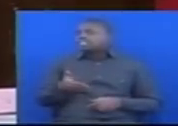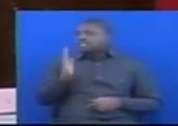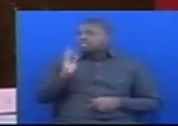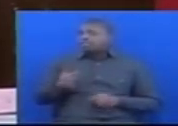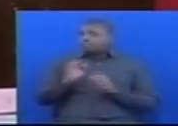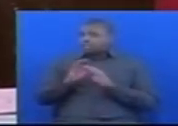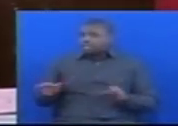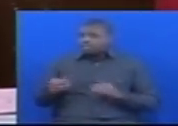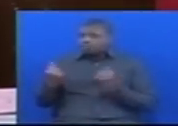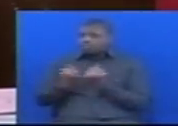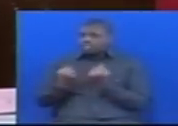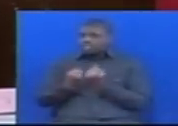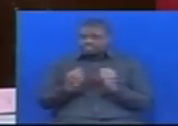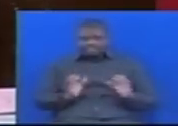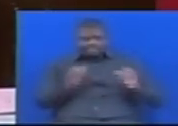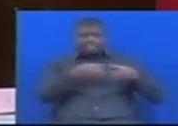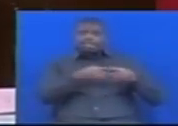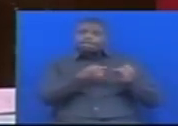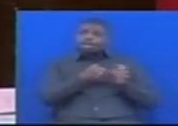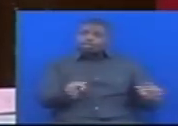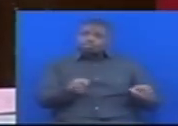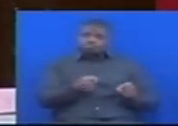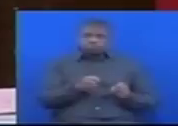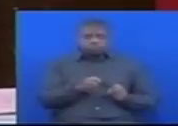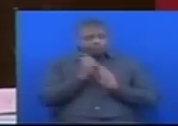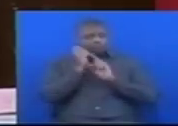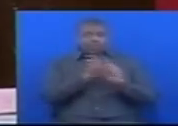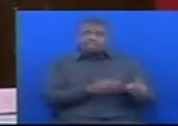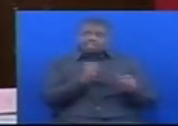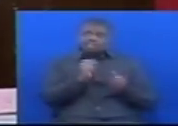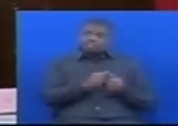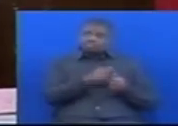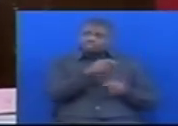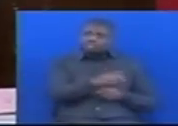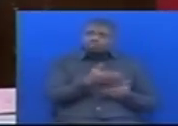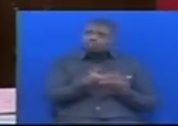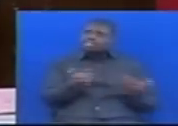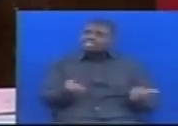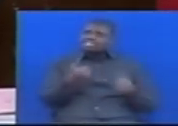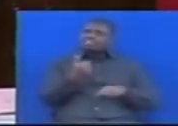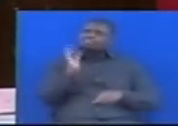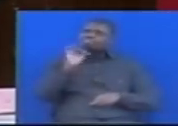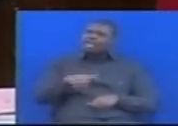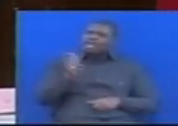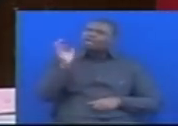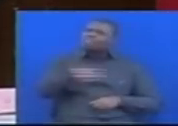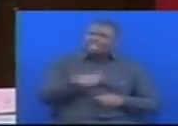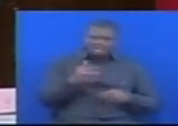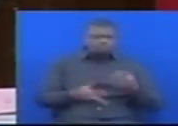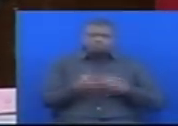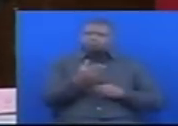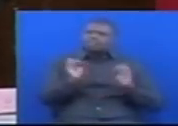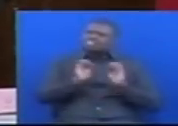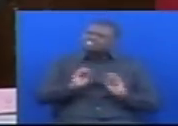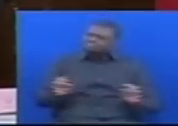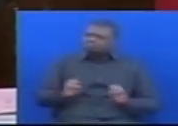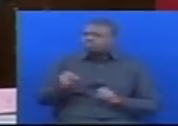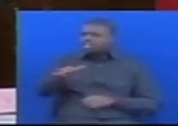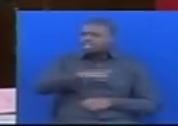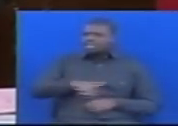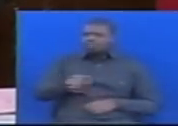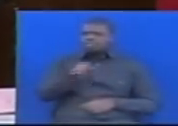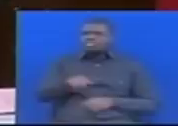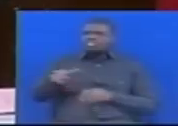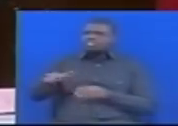tayari sasa kuunda timu maalumu kwenda kufuatilia jambo hili? Kwa nini linachukua miaka mingi bila kupatiwa ufumbuzi, huku eneo hili